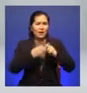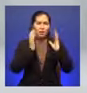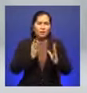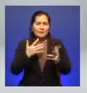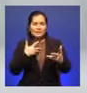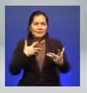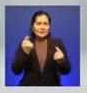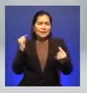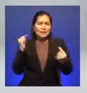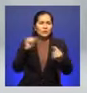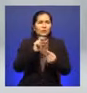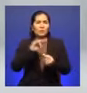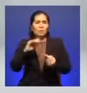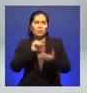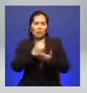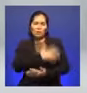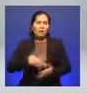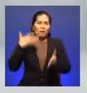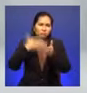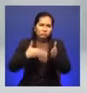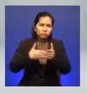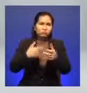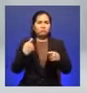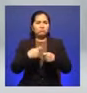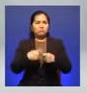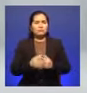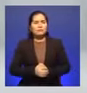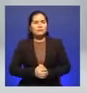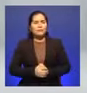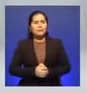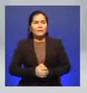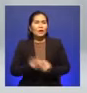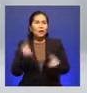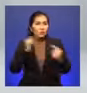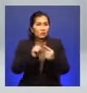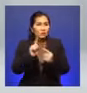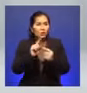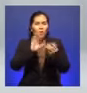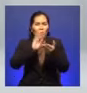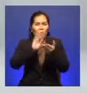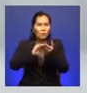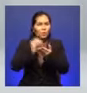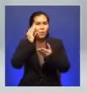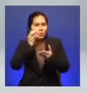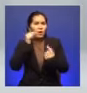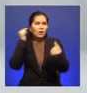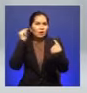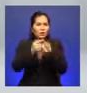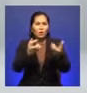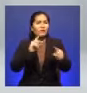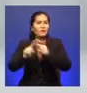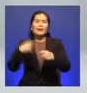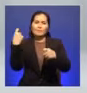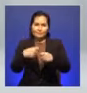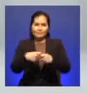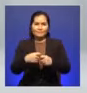ารถเข้าถึงระบบบริการสุขภาพไม่สามารถเข้าถึงทรัพยากรในรูปแบบต่างๆได้ยังไม่นับรวมพื้นที่ที่ห่างไ